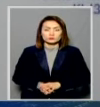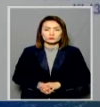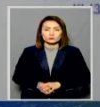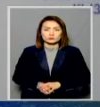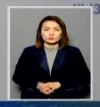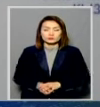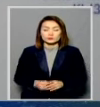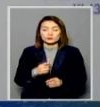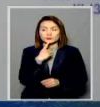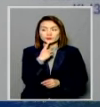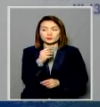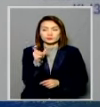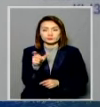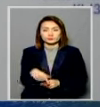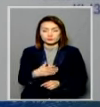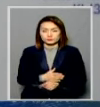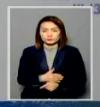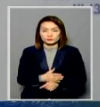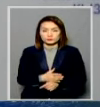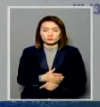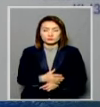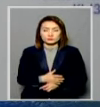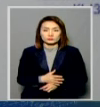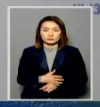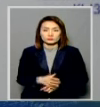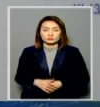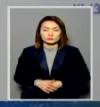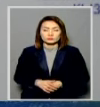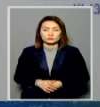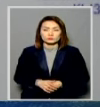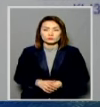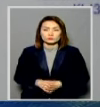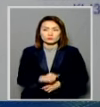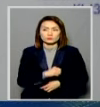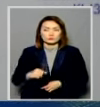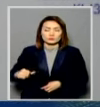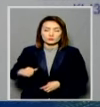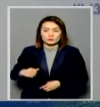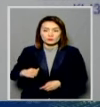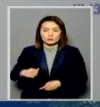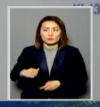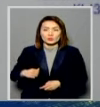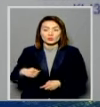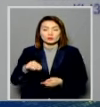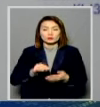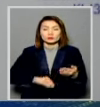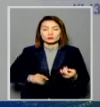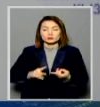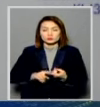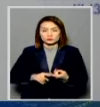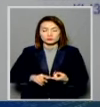мәртебесі бар, я болмаса жаңадай өз еркімен қосылған жаңа тізімге